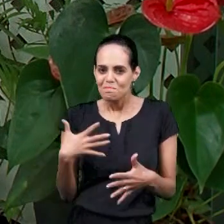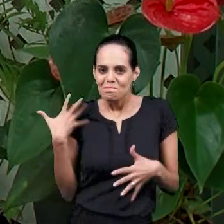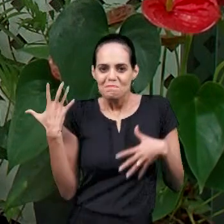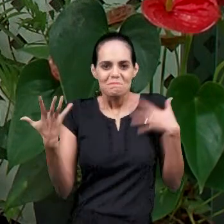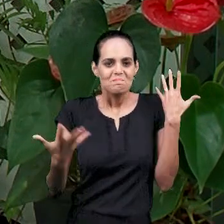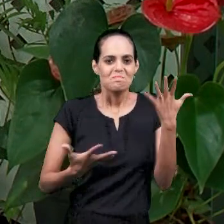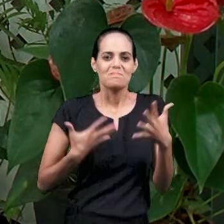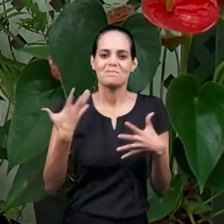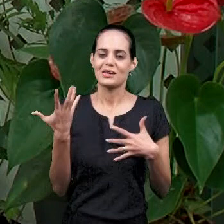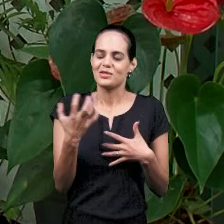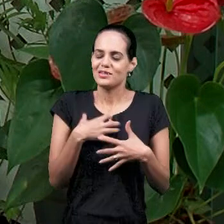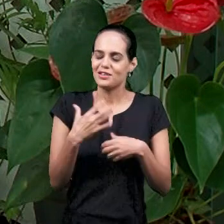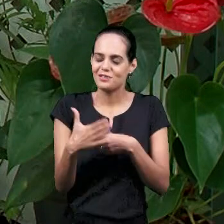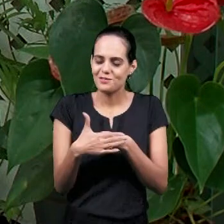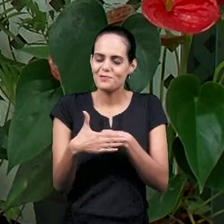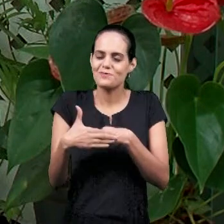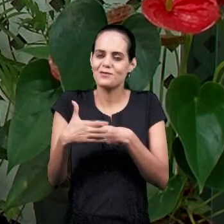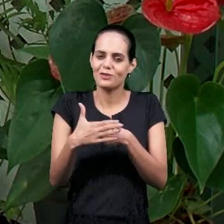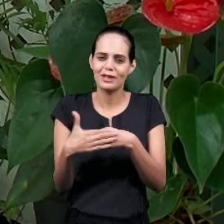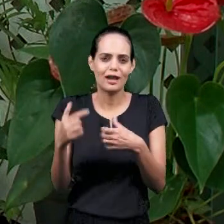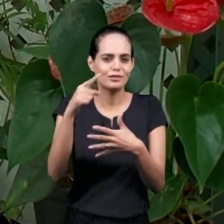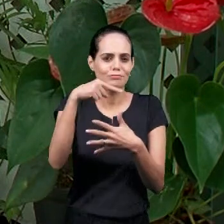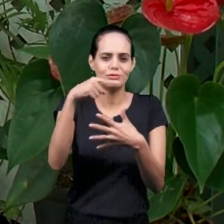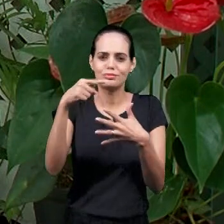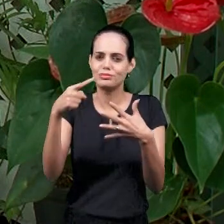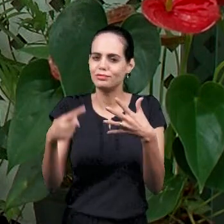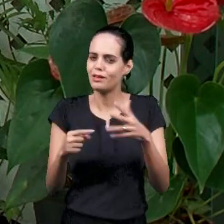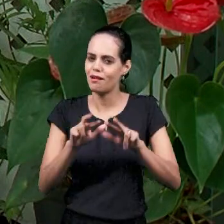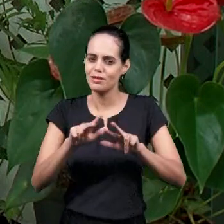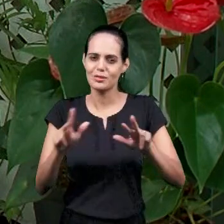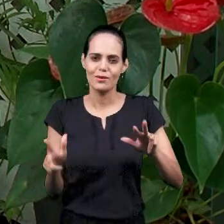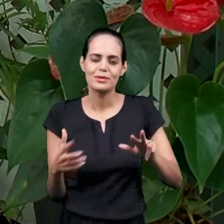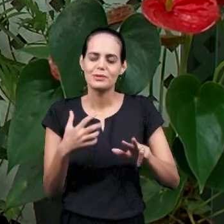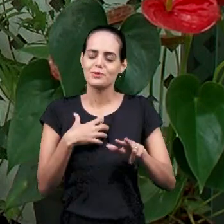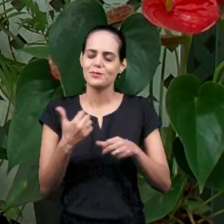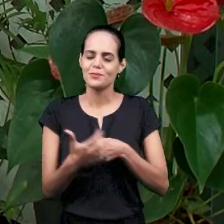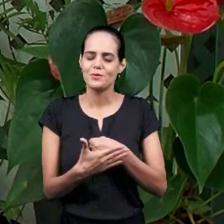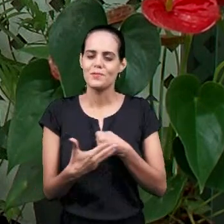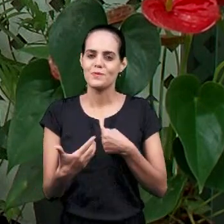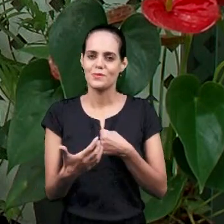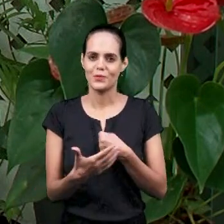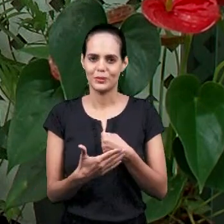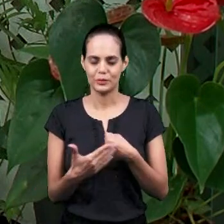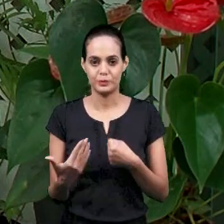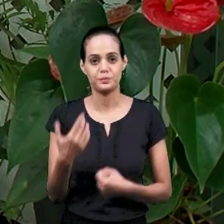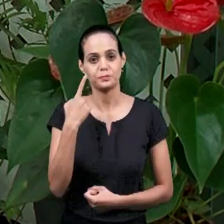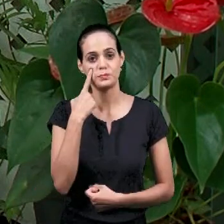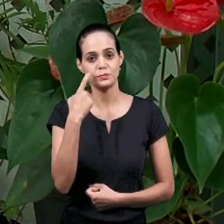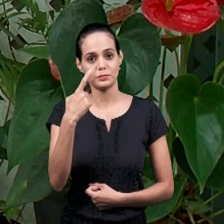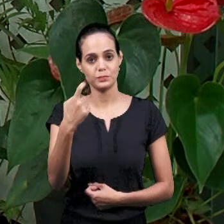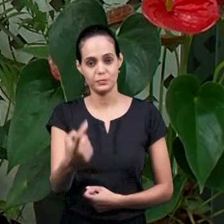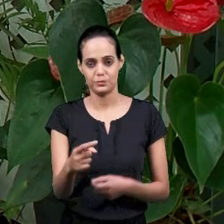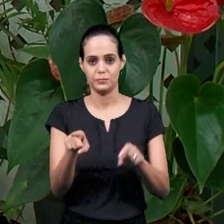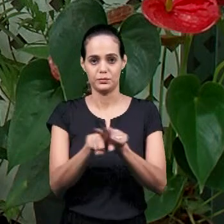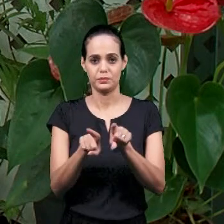nous remplit de joie et nous reconforte en tout. C'est intéressant que